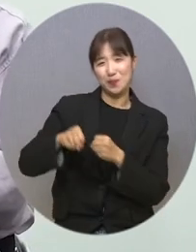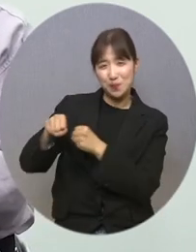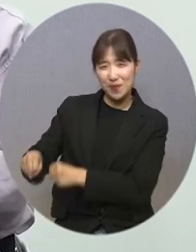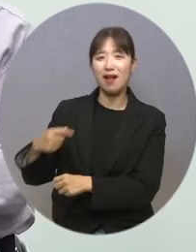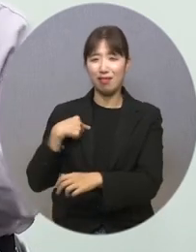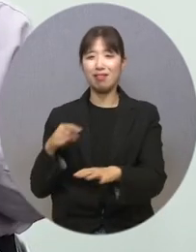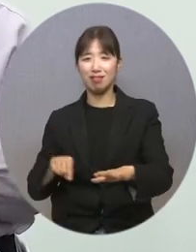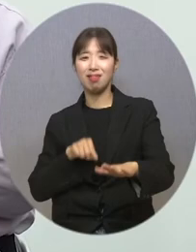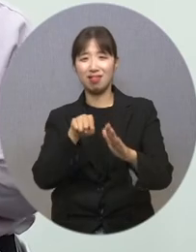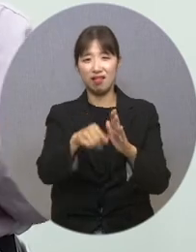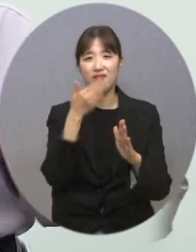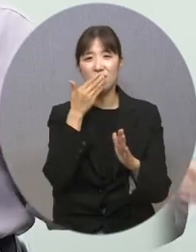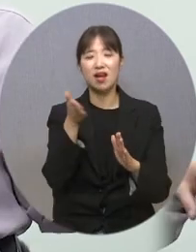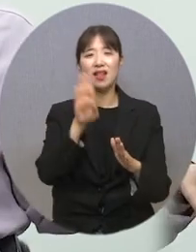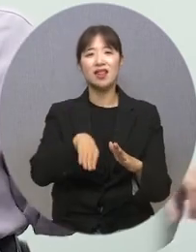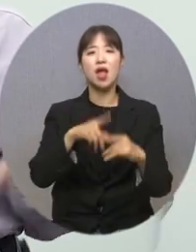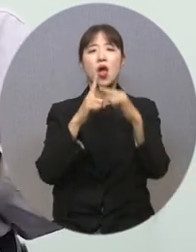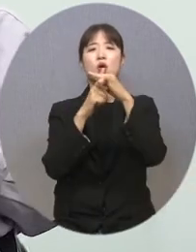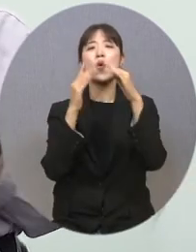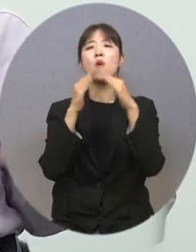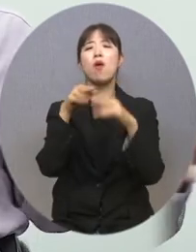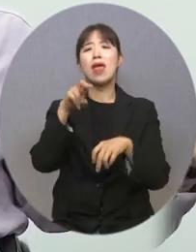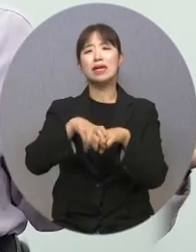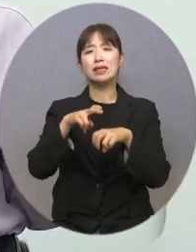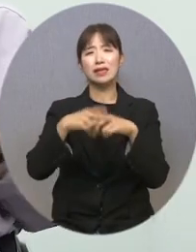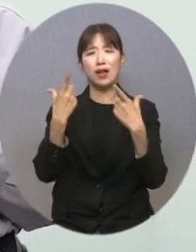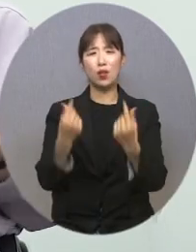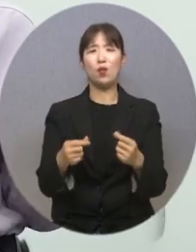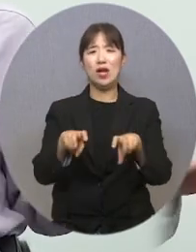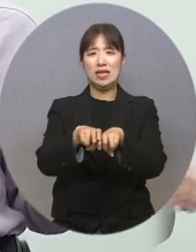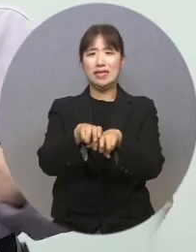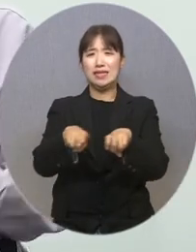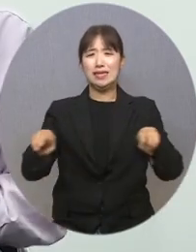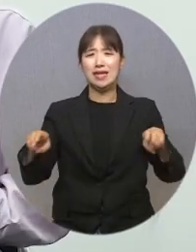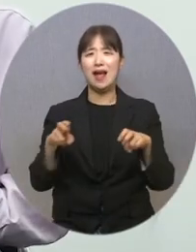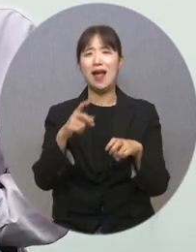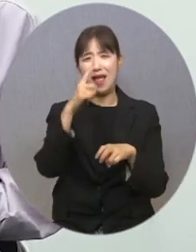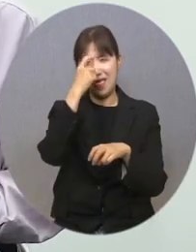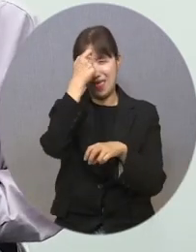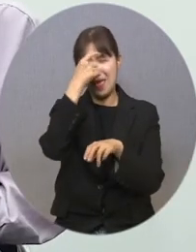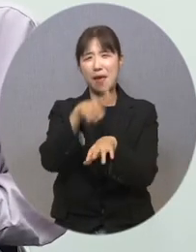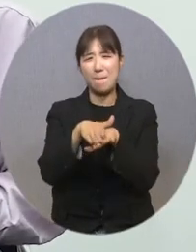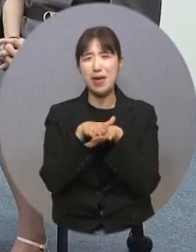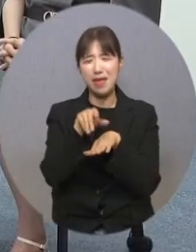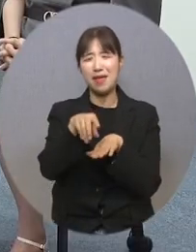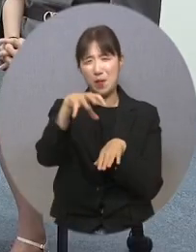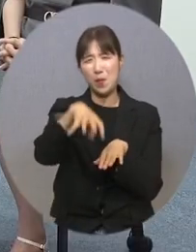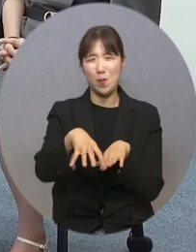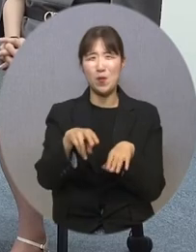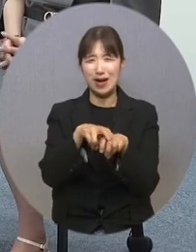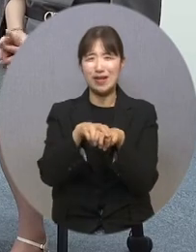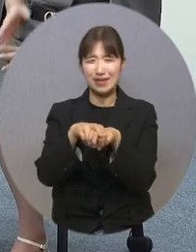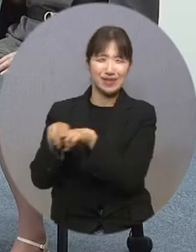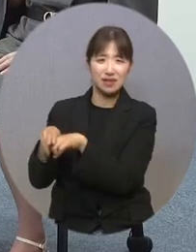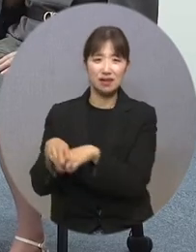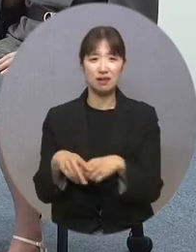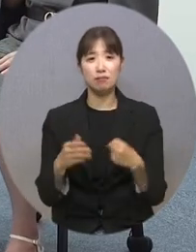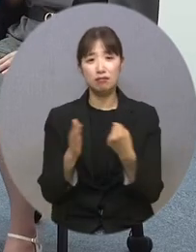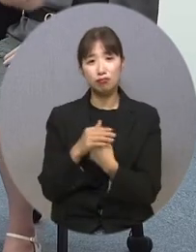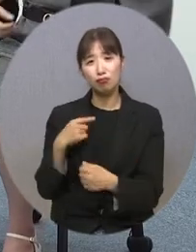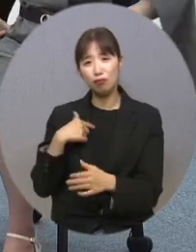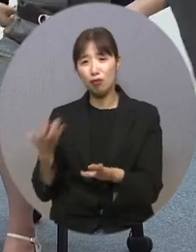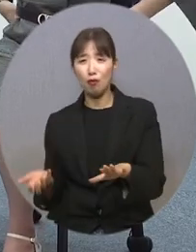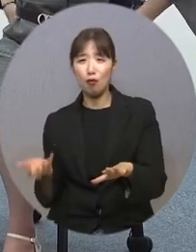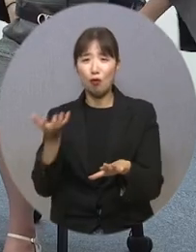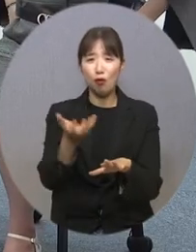되는데 교회 의자 아시죠 있자 받은 요거 일을 다 그래 그런데 제 허기 옮겨